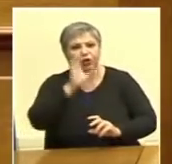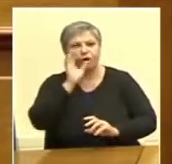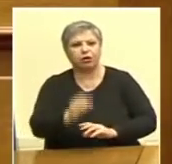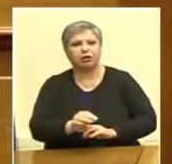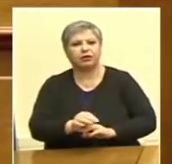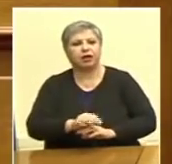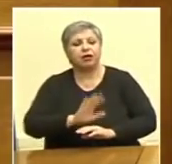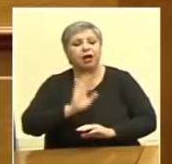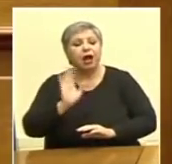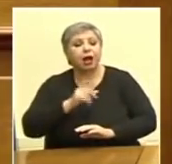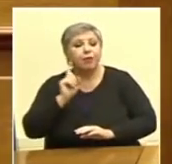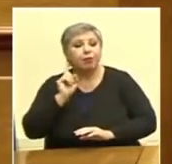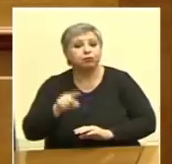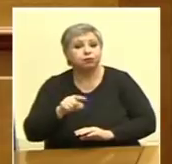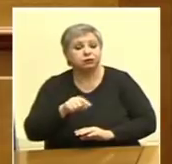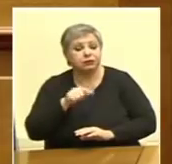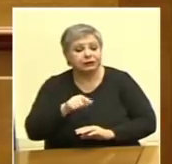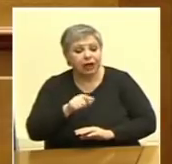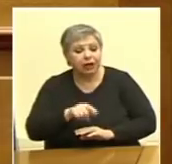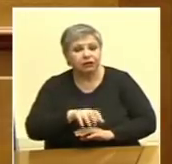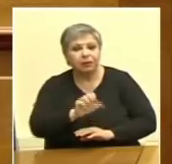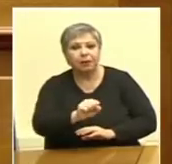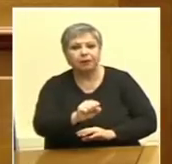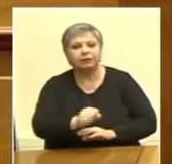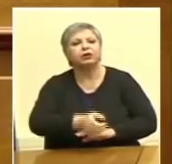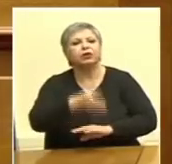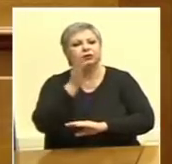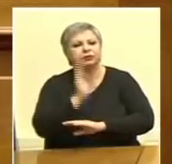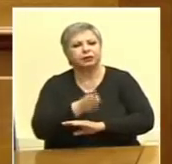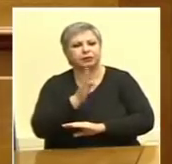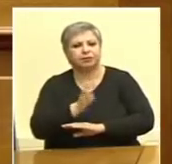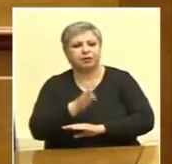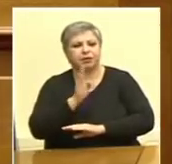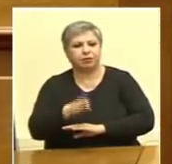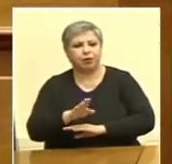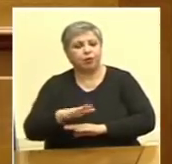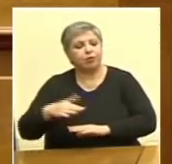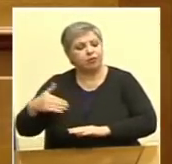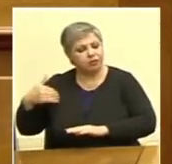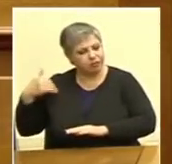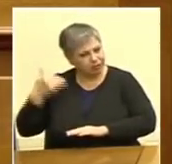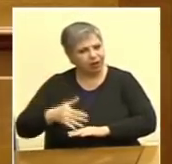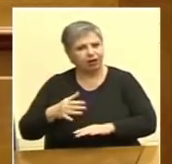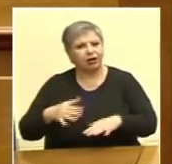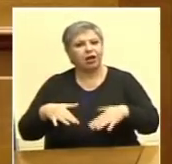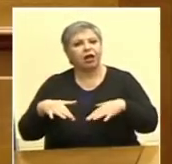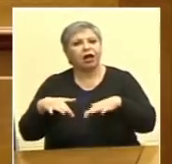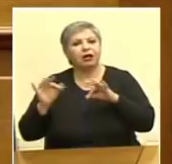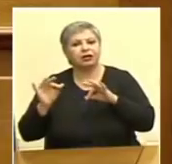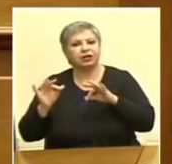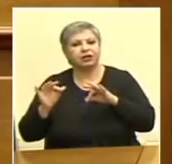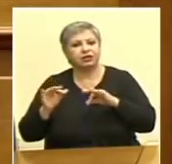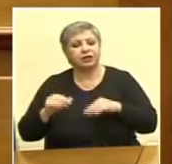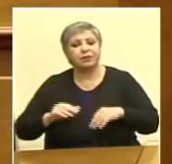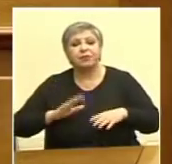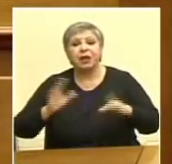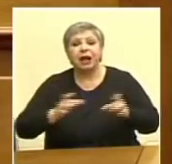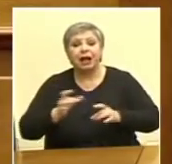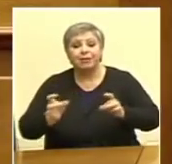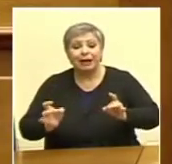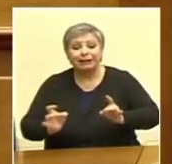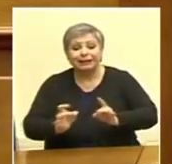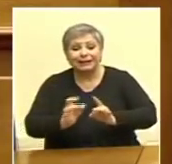αυτό το γνωρίζουν, διότι πληρώνουν ήδη ακριβά. Η αδήλωτη και υποδηλωμένη εργασία στη